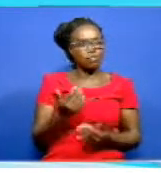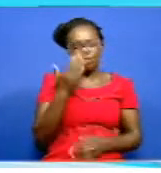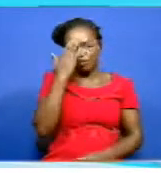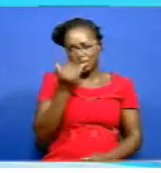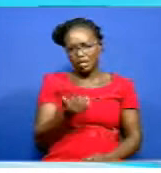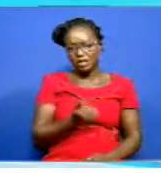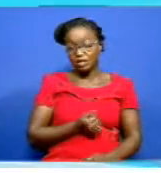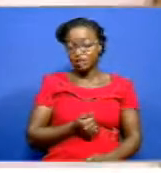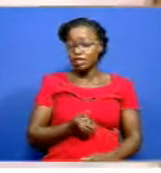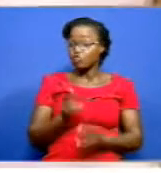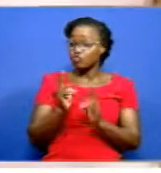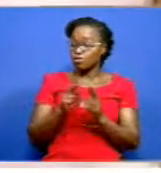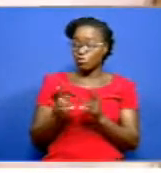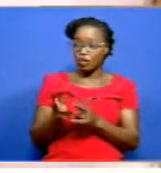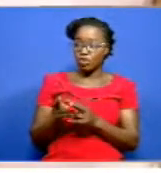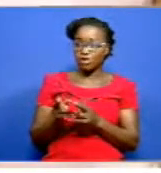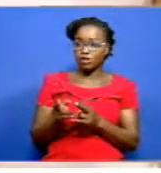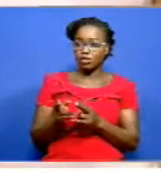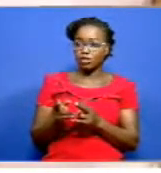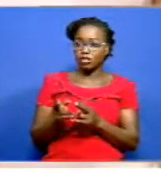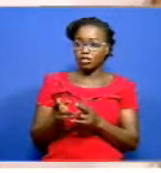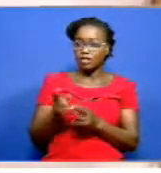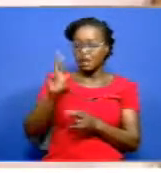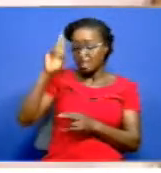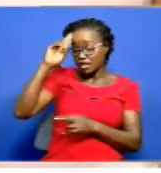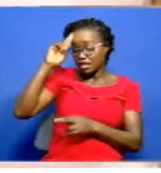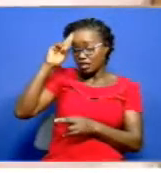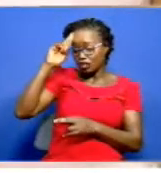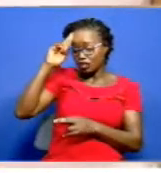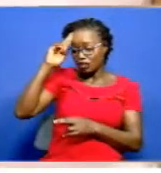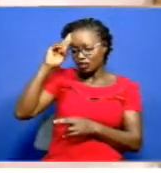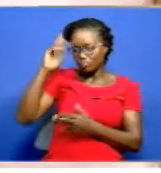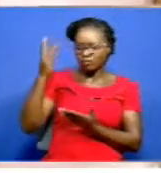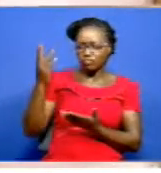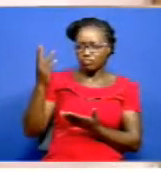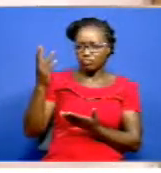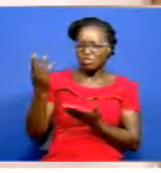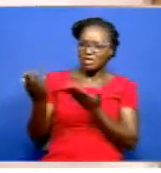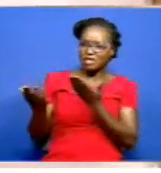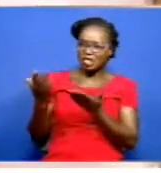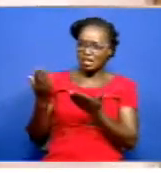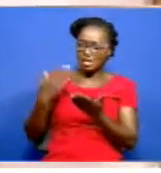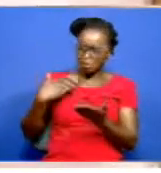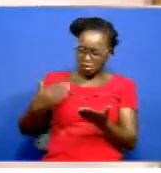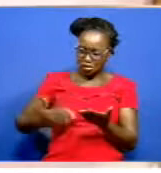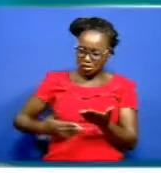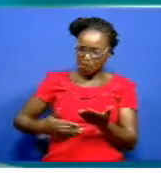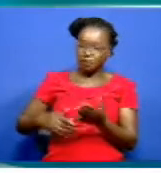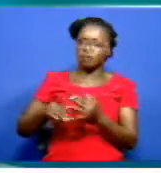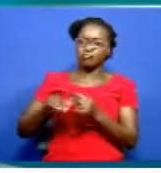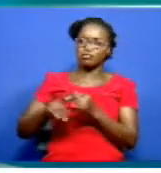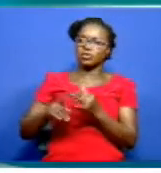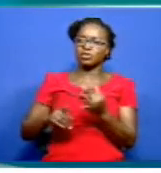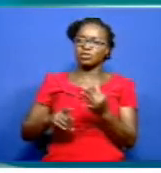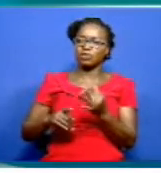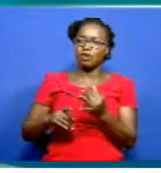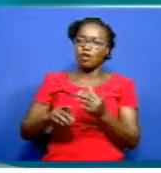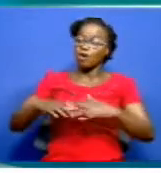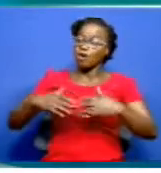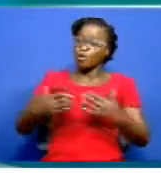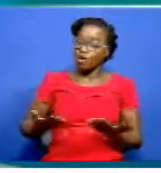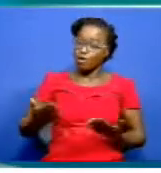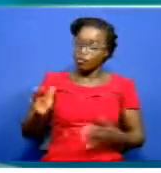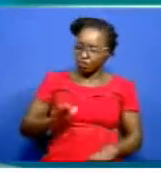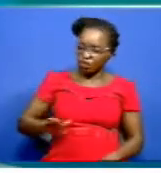Kwa kawaida sababu nyingi huwa either ni za kimwili ama ni za